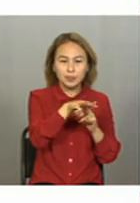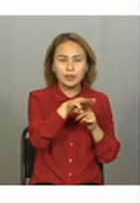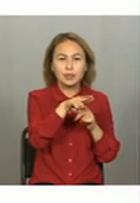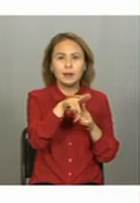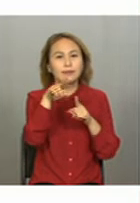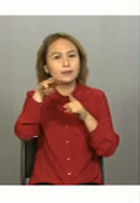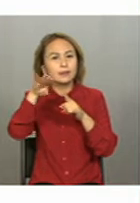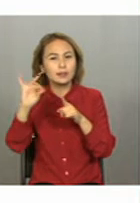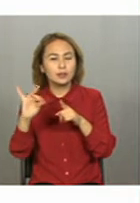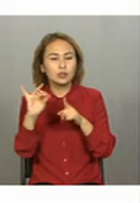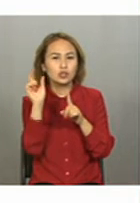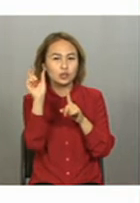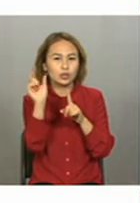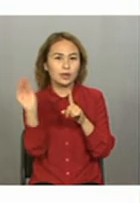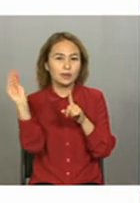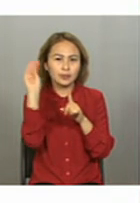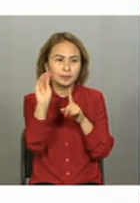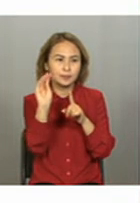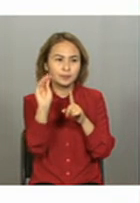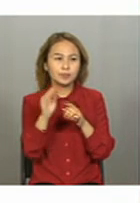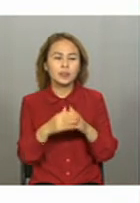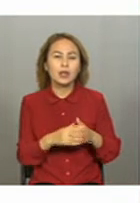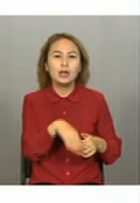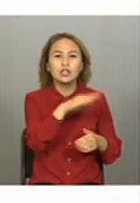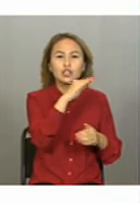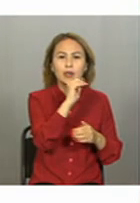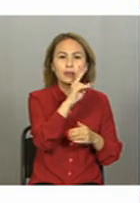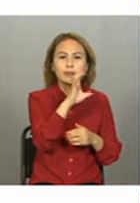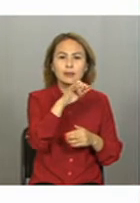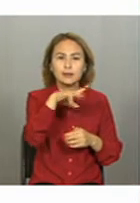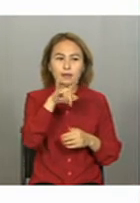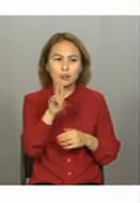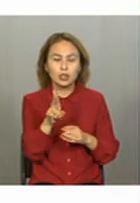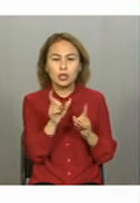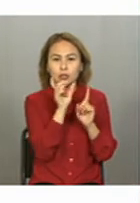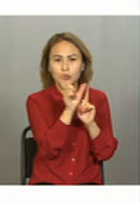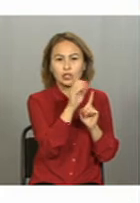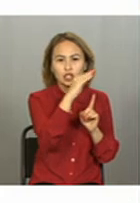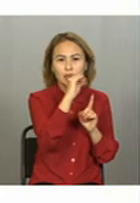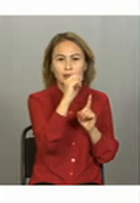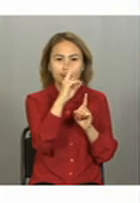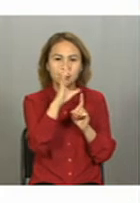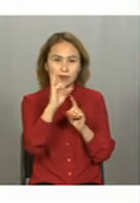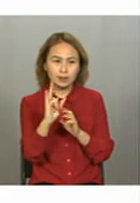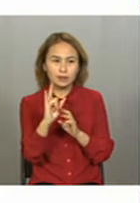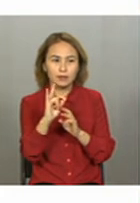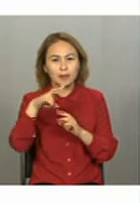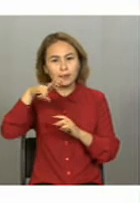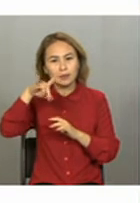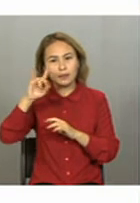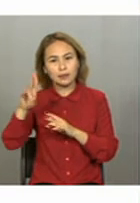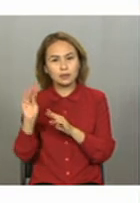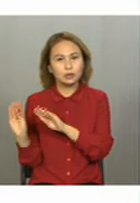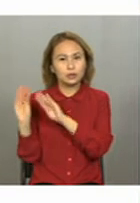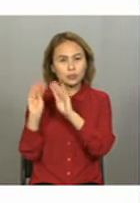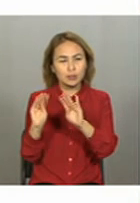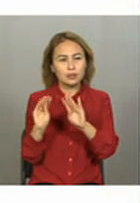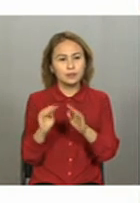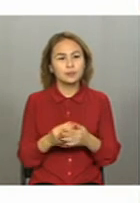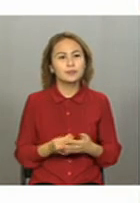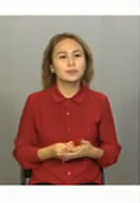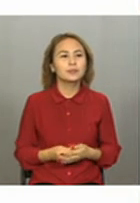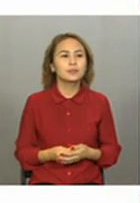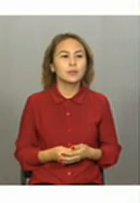– жұрнақ. Жақсылық түбірі – жақсы, лық,